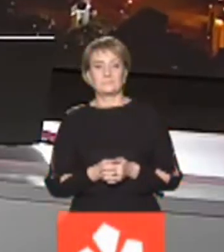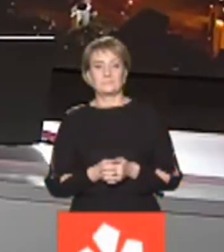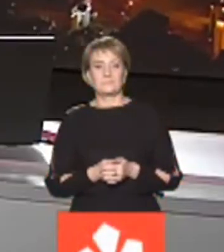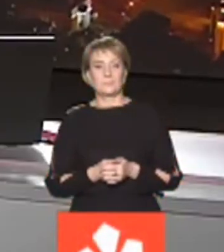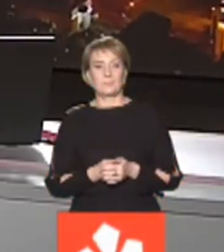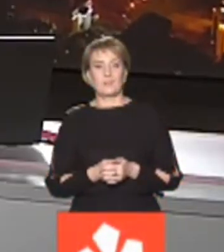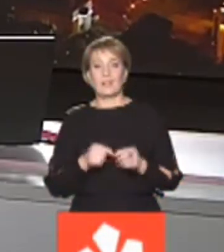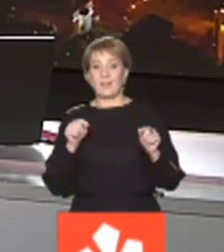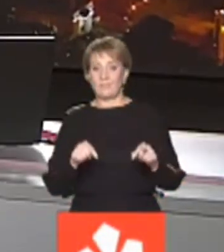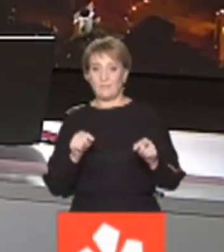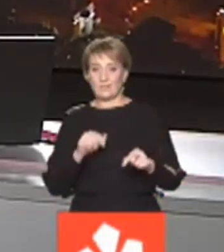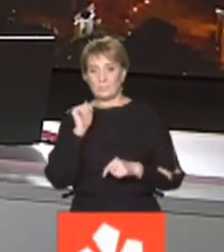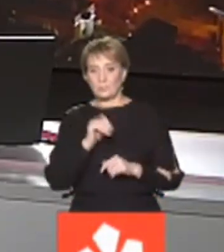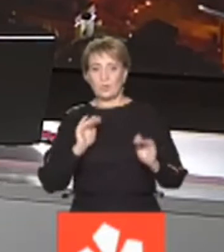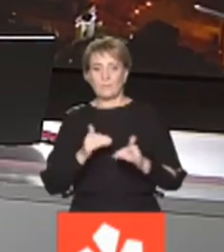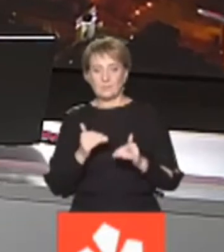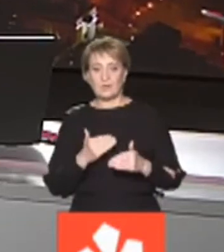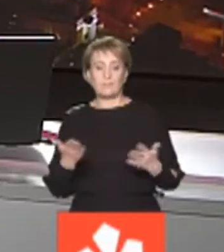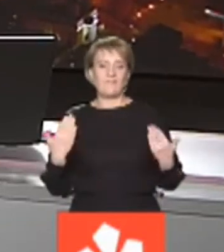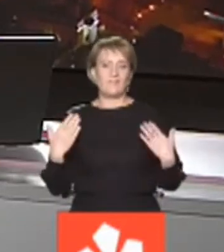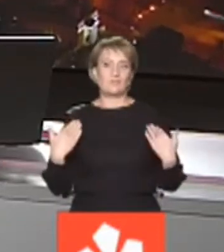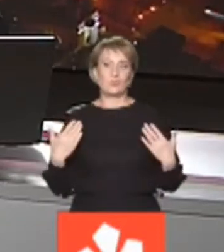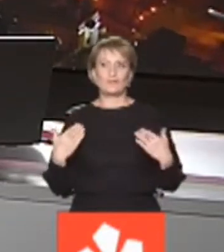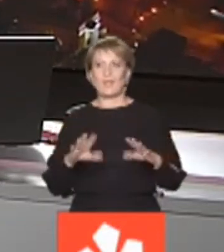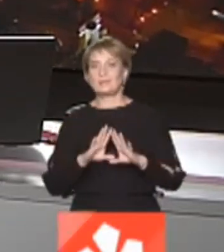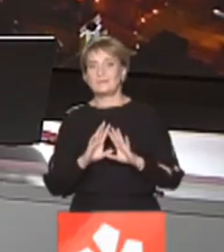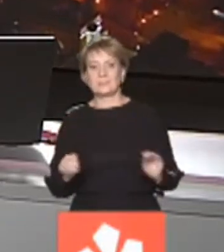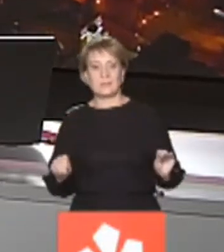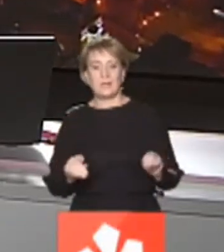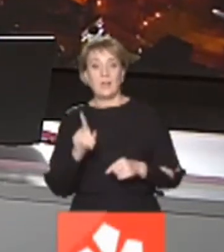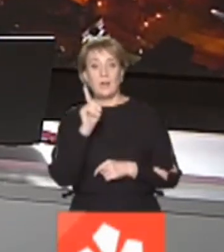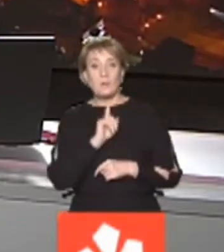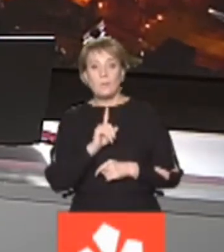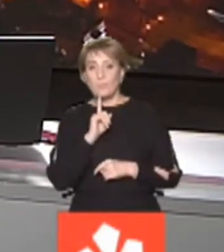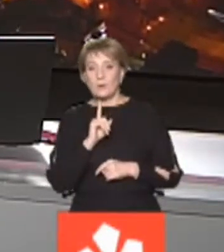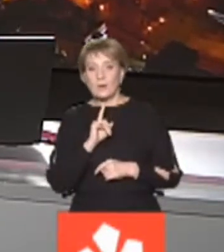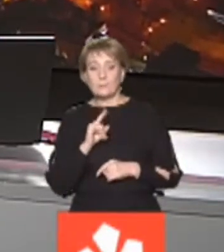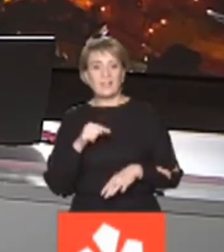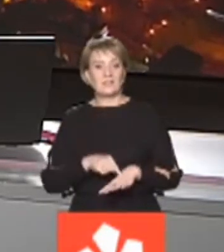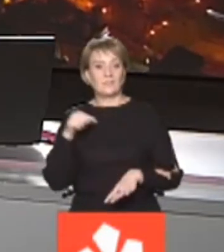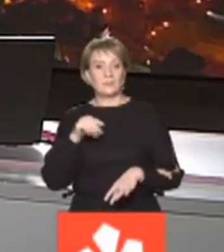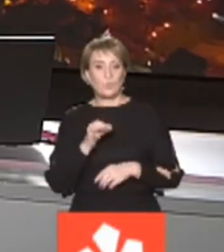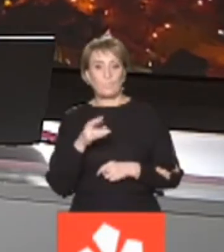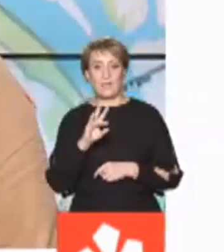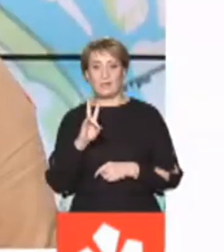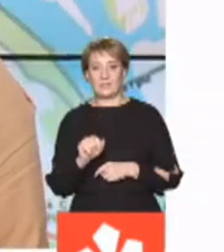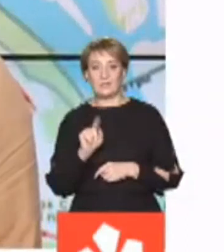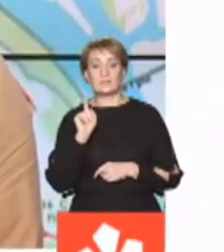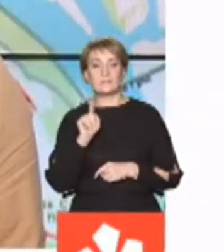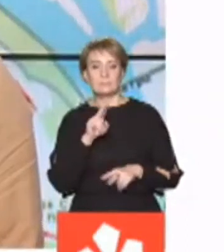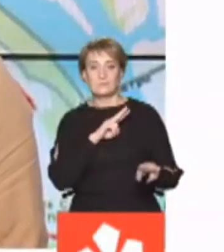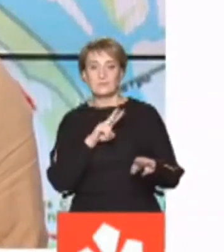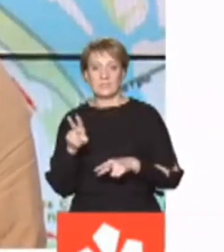Я цього року хочу мінімальний стіл і відпочивати. Це все. Ну, а поки не відпочиває наша Мар'яна Черкасець і стежить